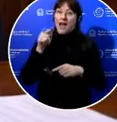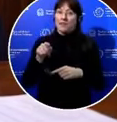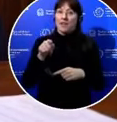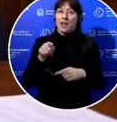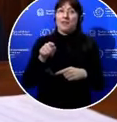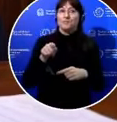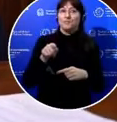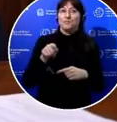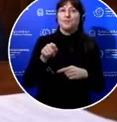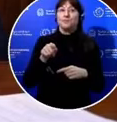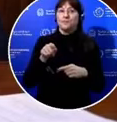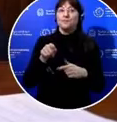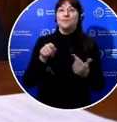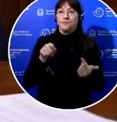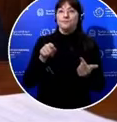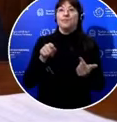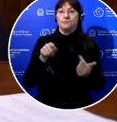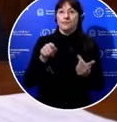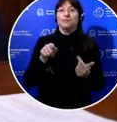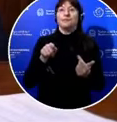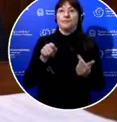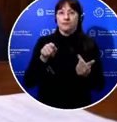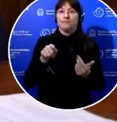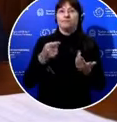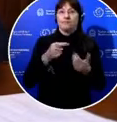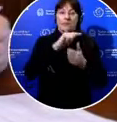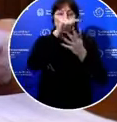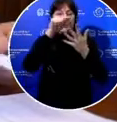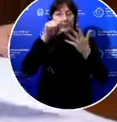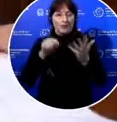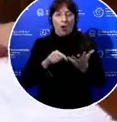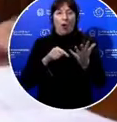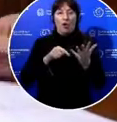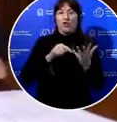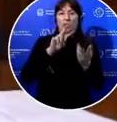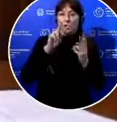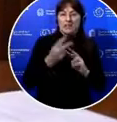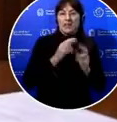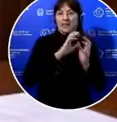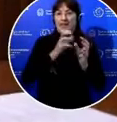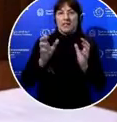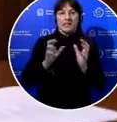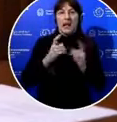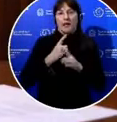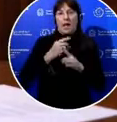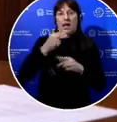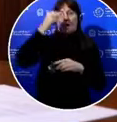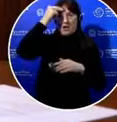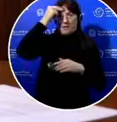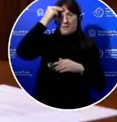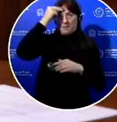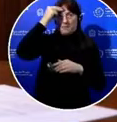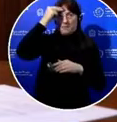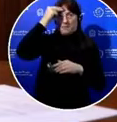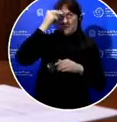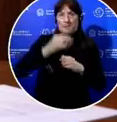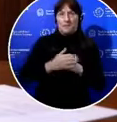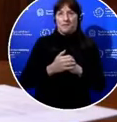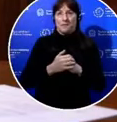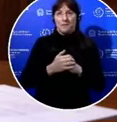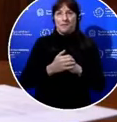che vi siano tutte queste diverse voci, le voci di coloro